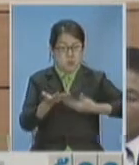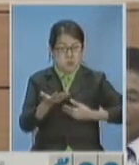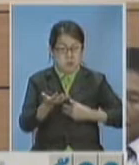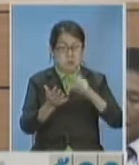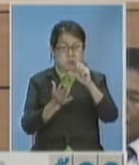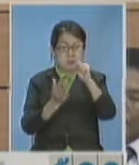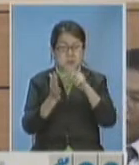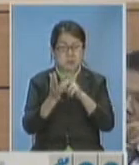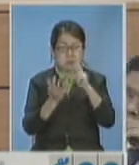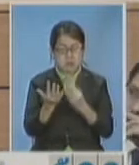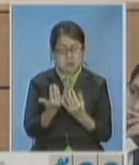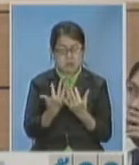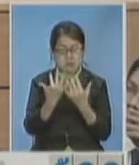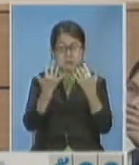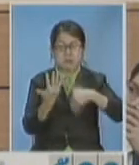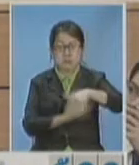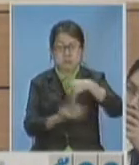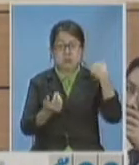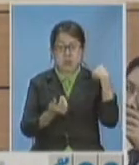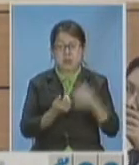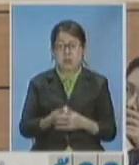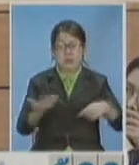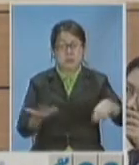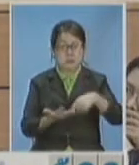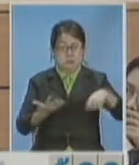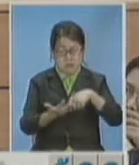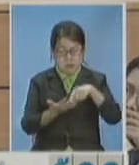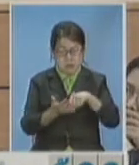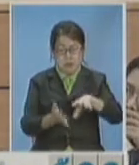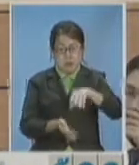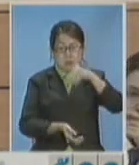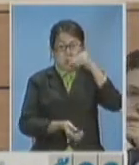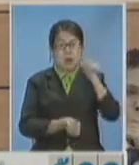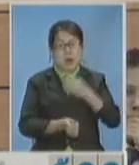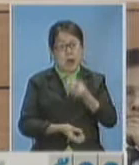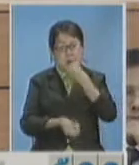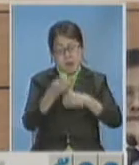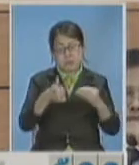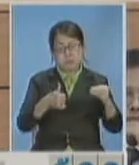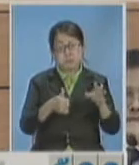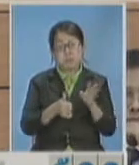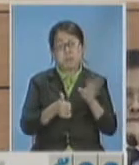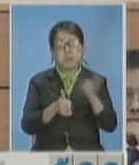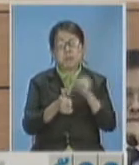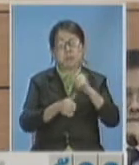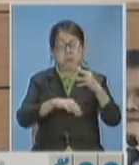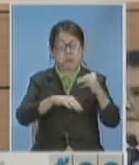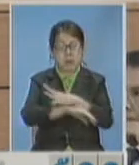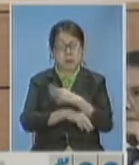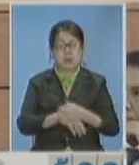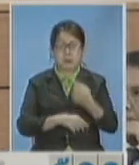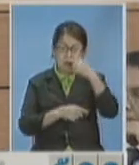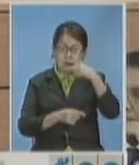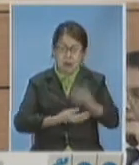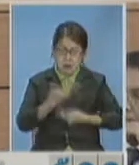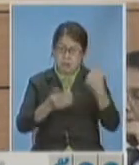านครับเป็นสารก่อให้เกิดมะเร็งแต่ก็ยังจำหน่ายได้อย่างแพร่หลายในประเทศไทยโดยกระทรวงพาณิ